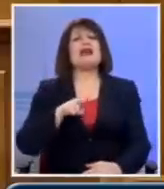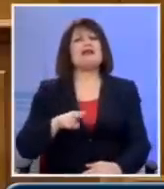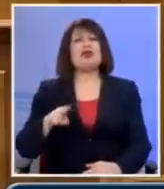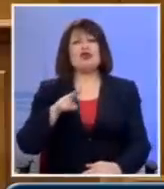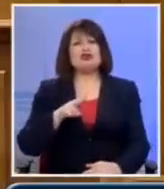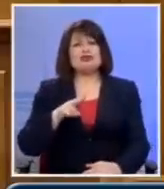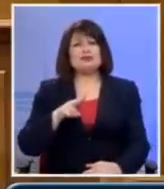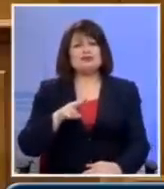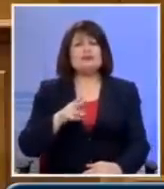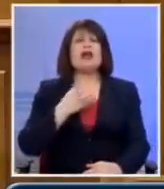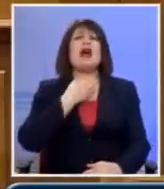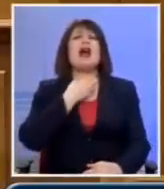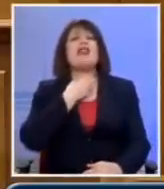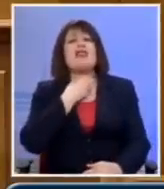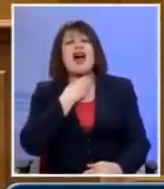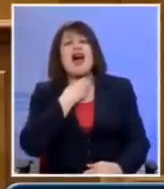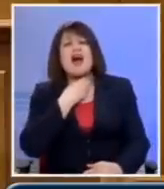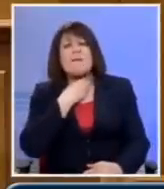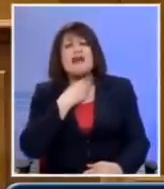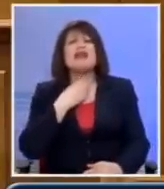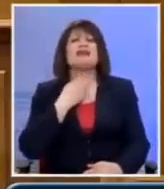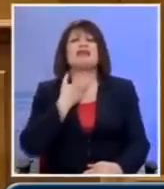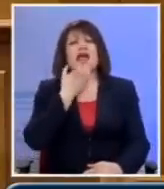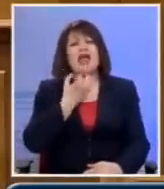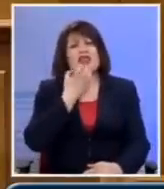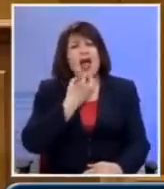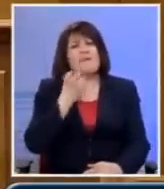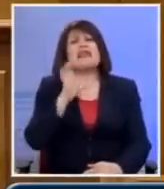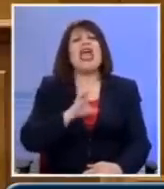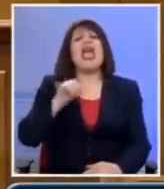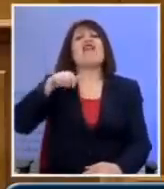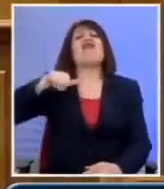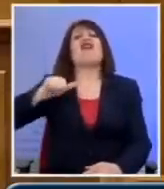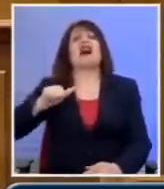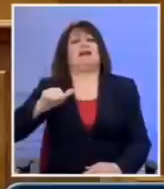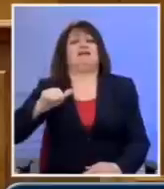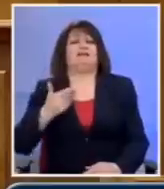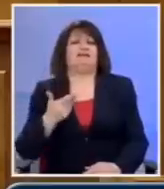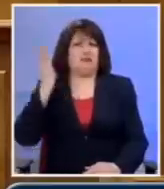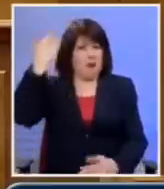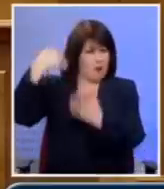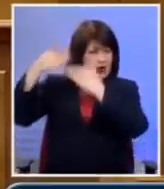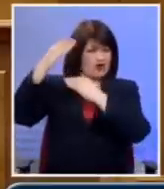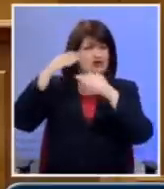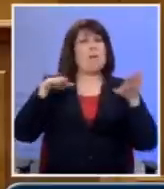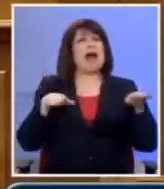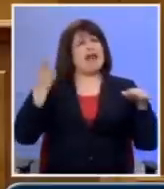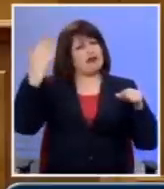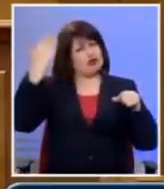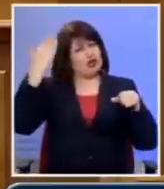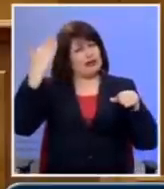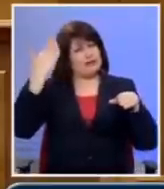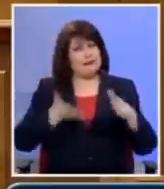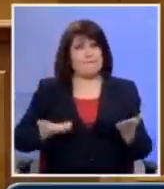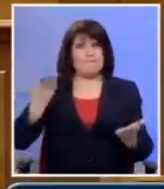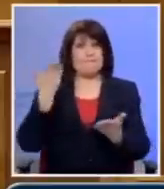για να πάρουμε απαντήσεις. Απαντήσεις όμως δεν είναι πρόκειτο να πάρουμε. Αλλά ο ελληνικός λαός ζητά απαντήσεις. Η πρότασή μας